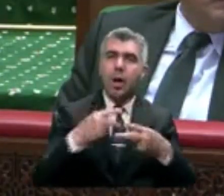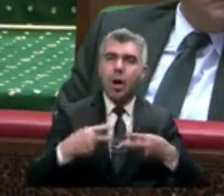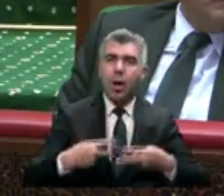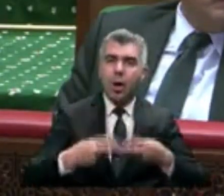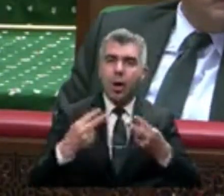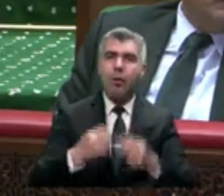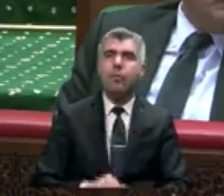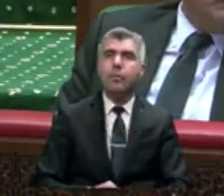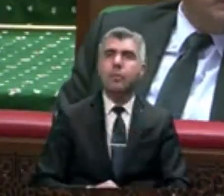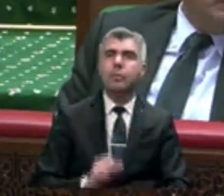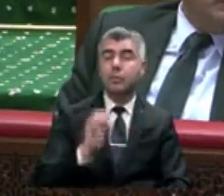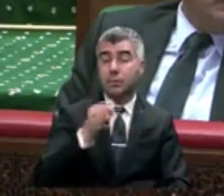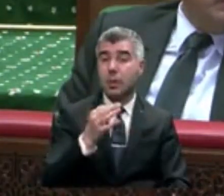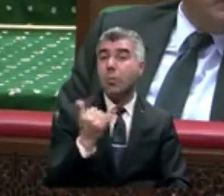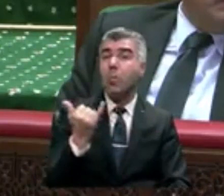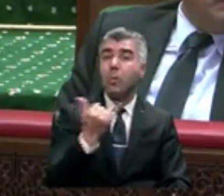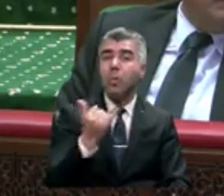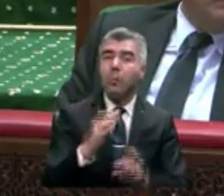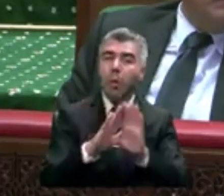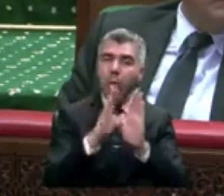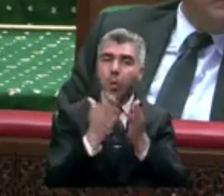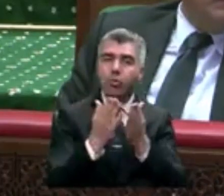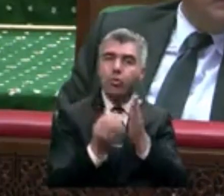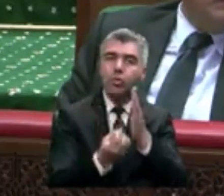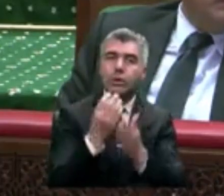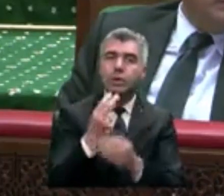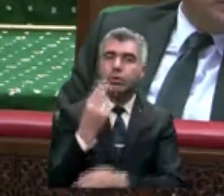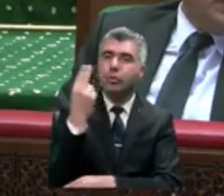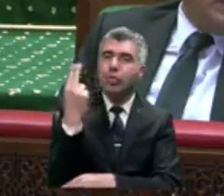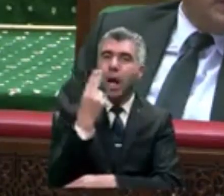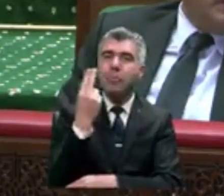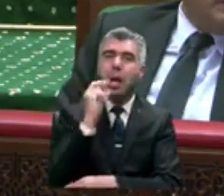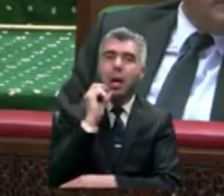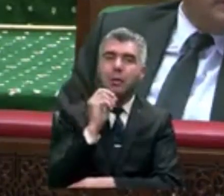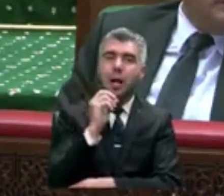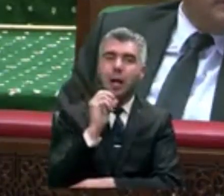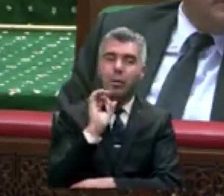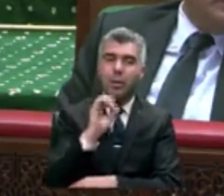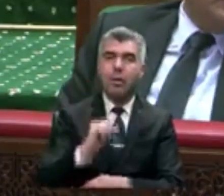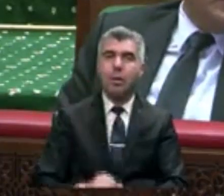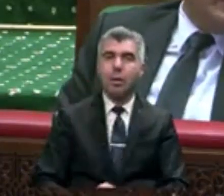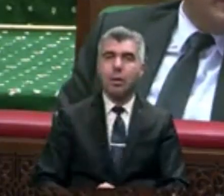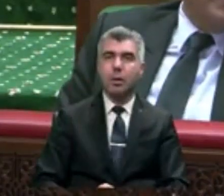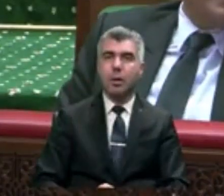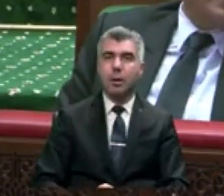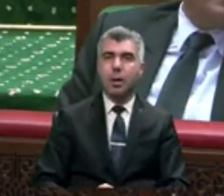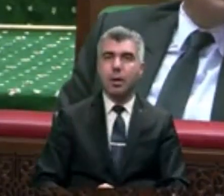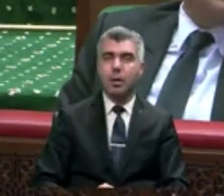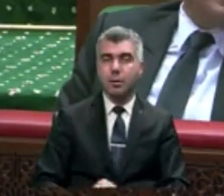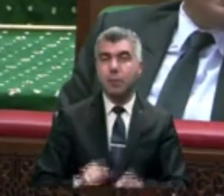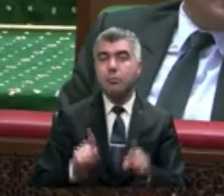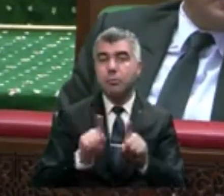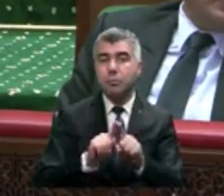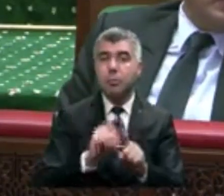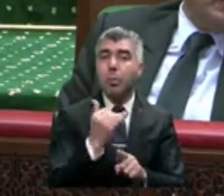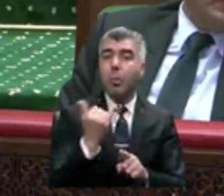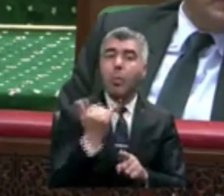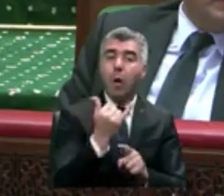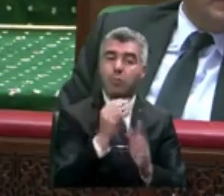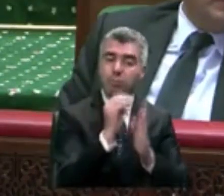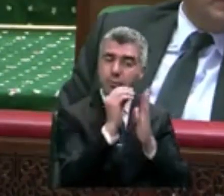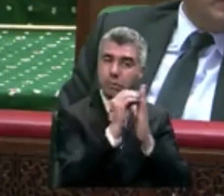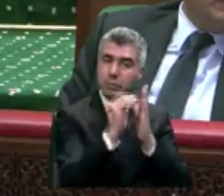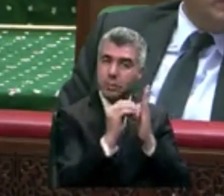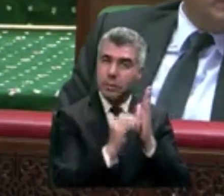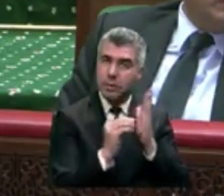تساهم في تملك بلادنا لمنظومه حديثه للتعليم العالي والبحث العلمي والابتكار منظومه على قدر كبير من الاهميه ستمكن